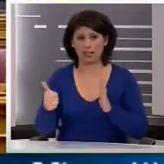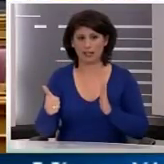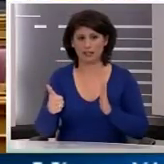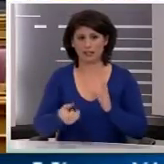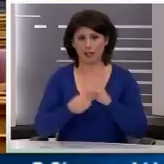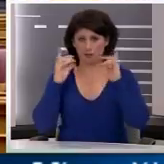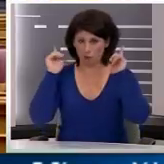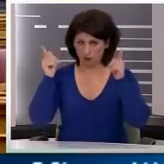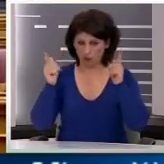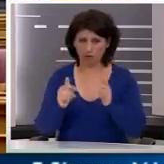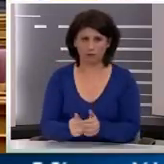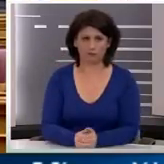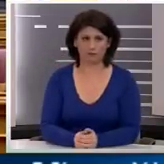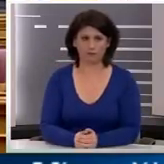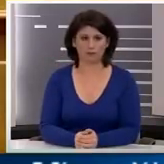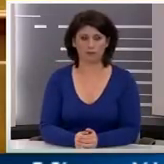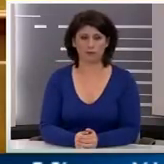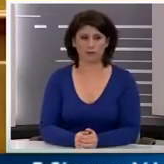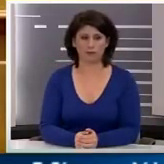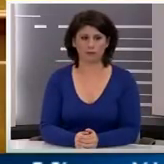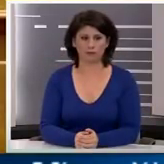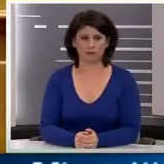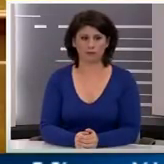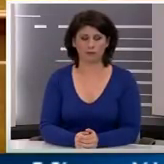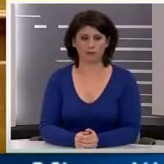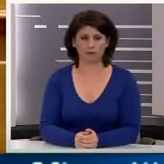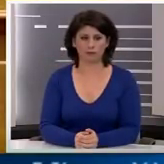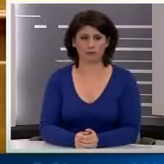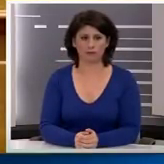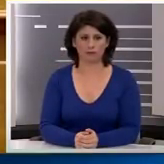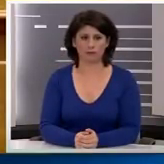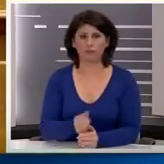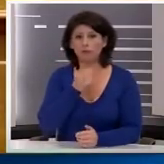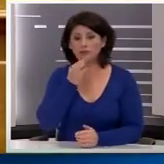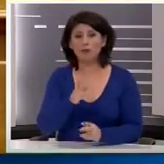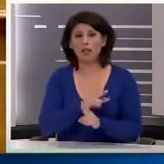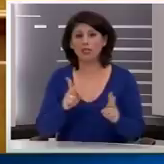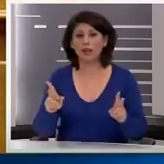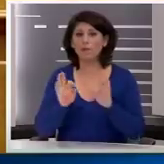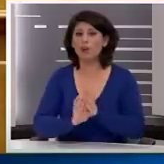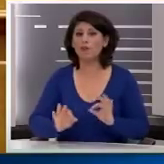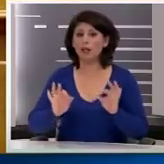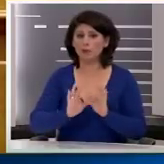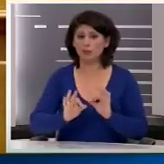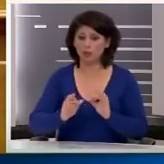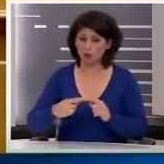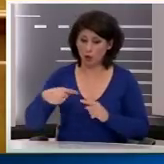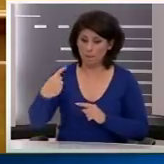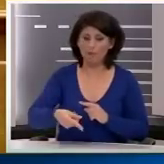η Νέα Δημοκρατία μιλούσε ρητά ότι προβλέπεται, λέει, στο επόμενο δελτίο